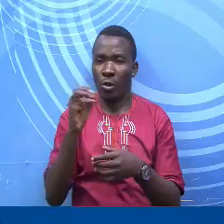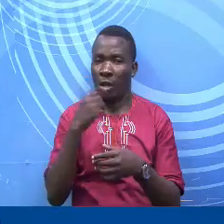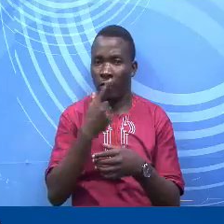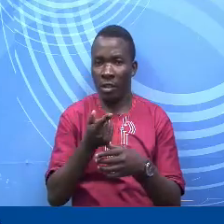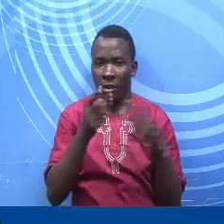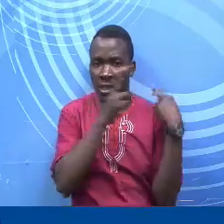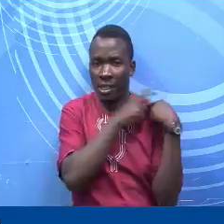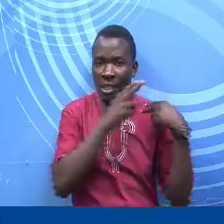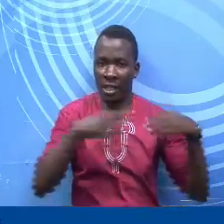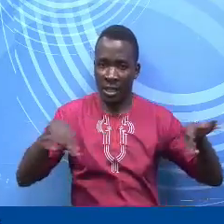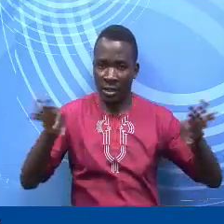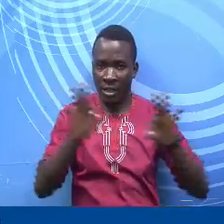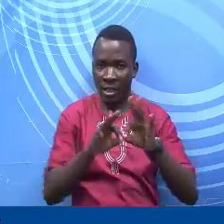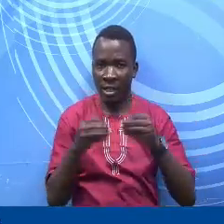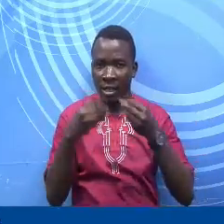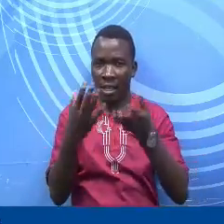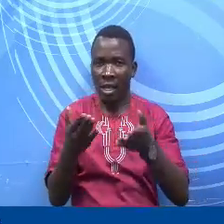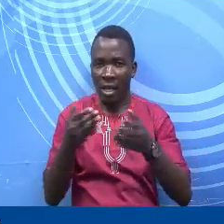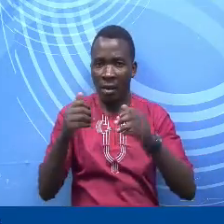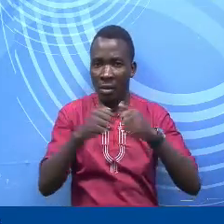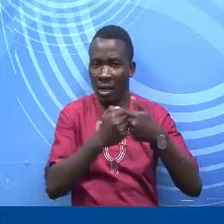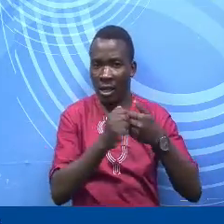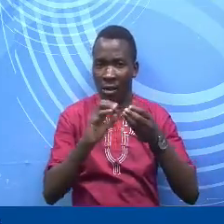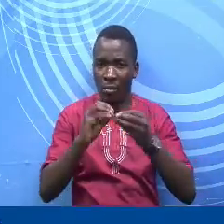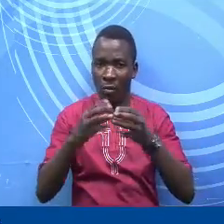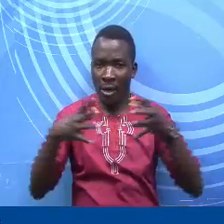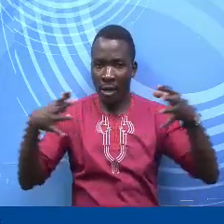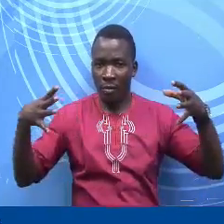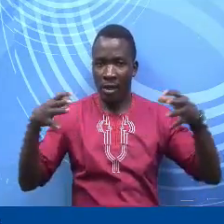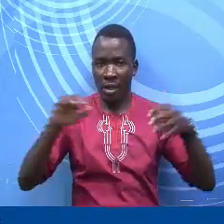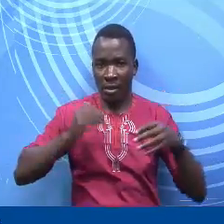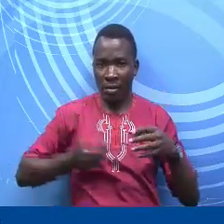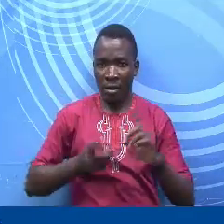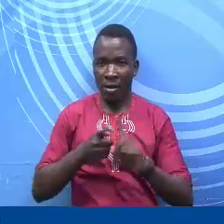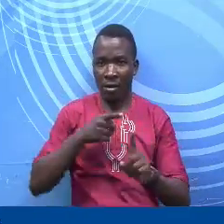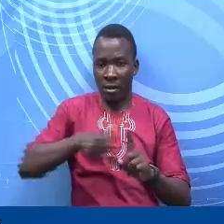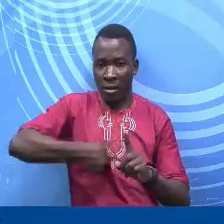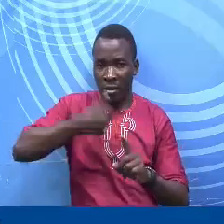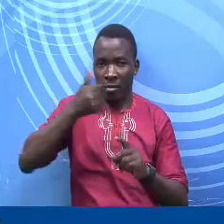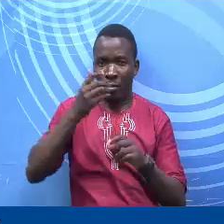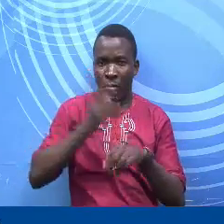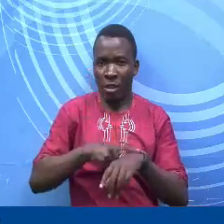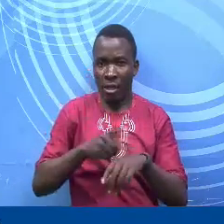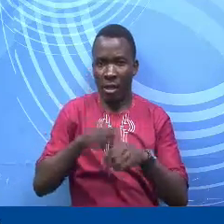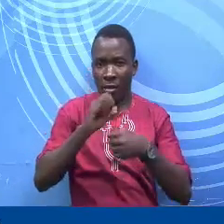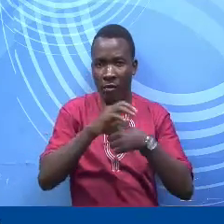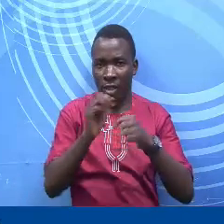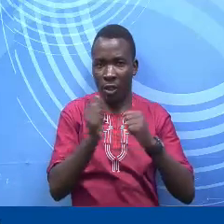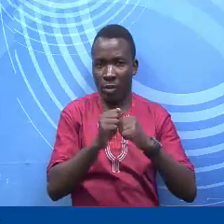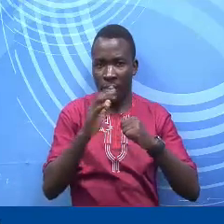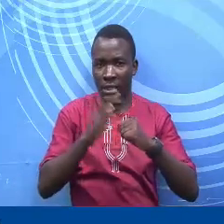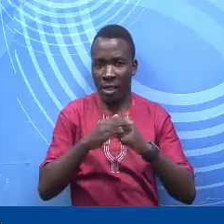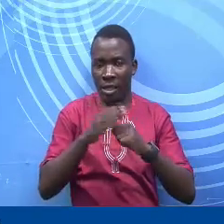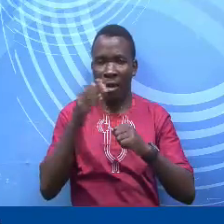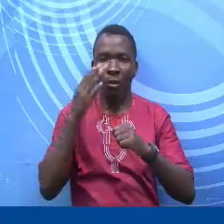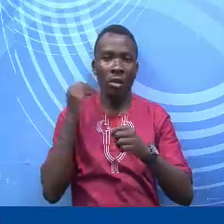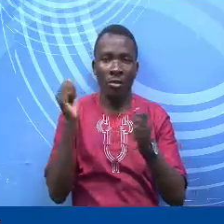arimo guhangana n'umubare munini w'abagore bari kwiyahura muri ibi bihe by'icyorezo cya COVID-19. Mu kwakira umwaka